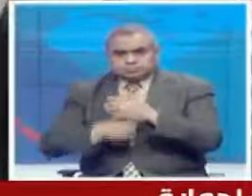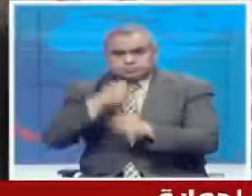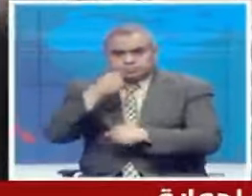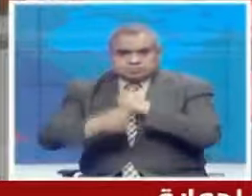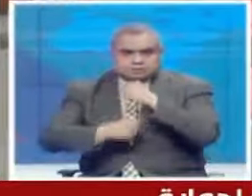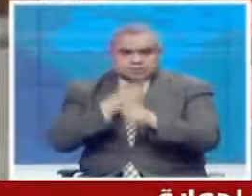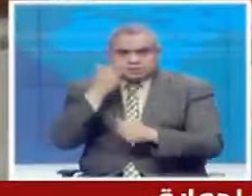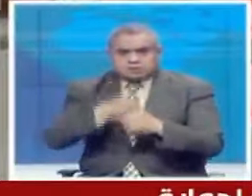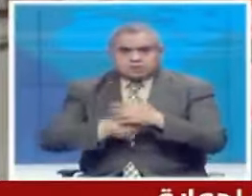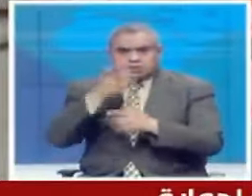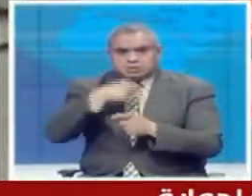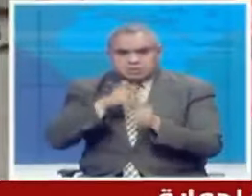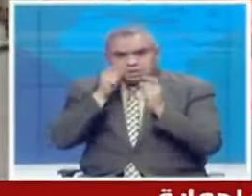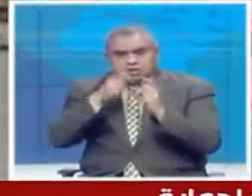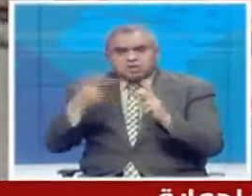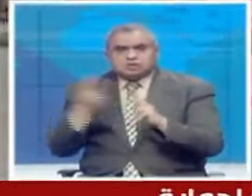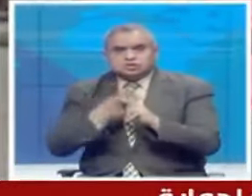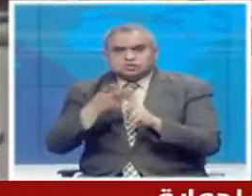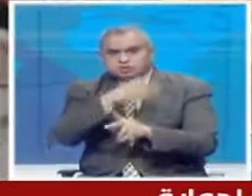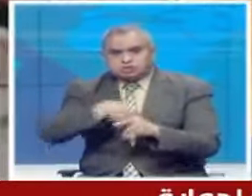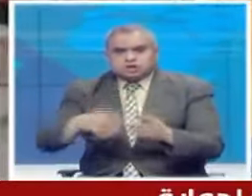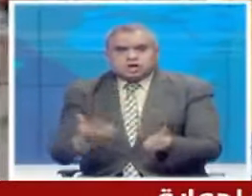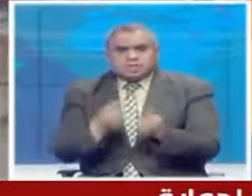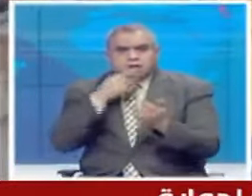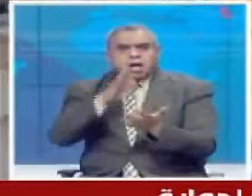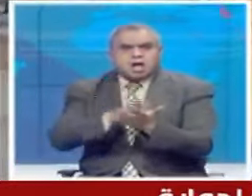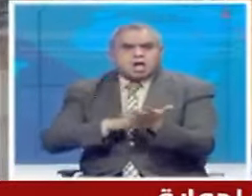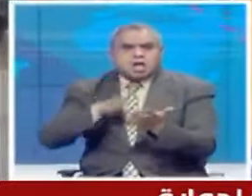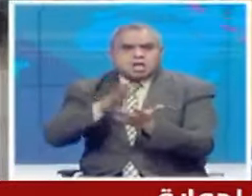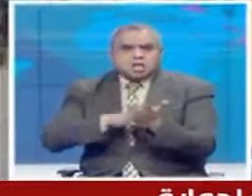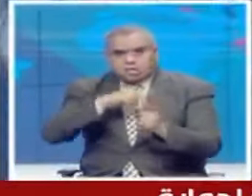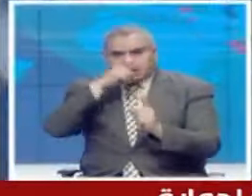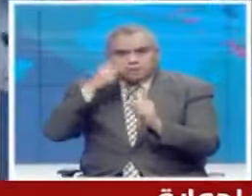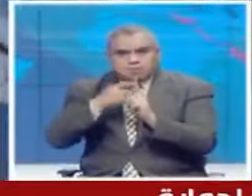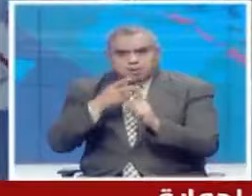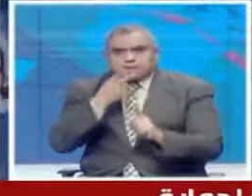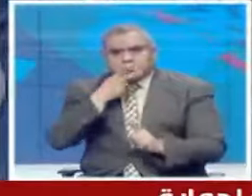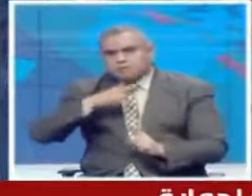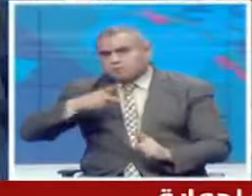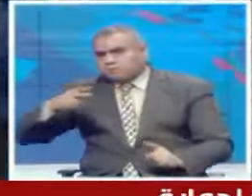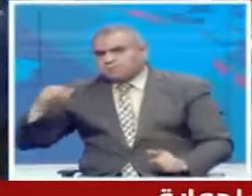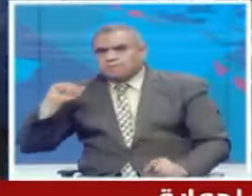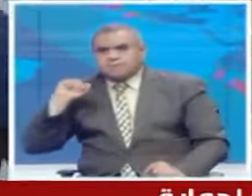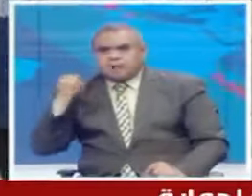لها وحماية المجتمع من أضرارها ومخاطرها.